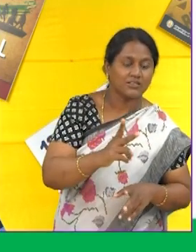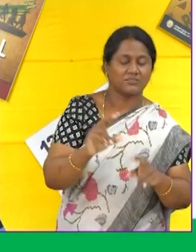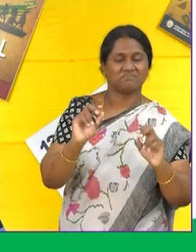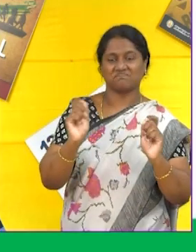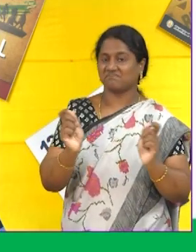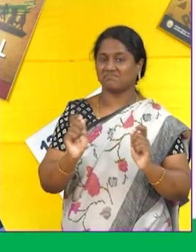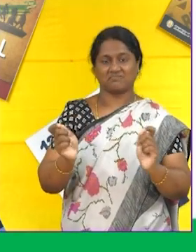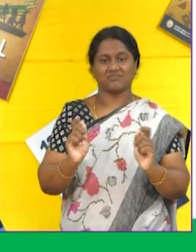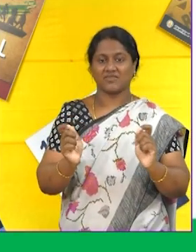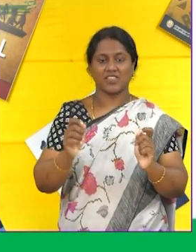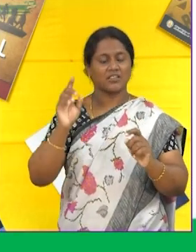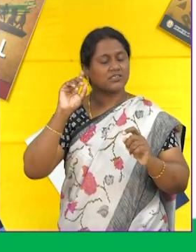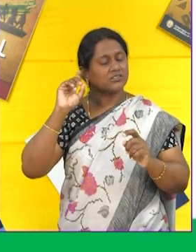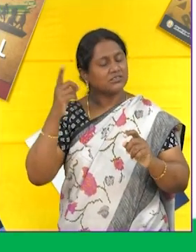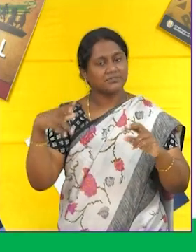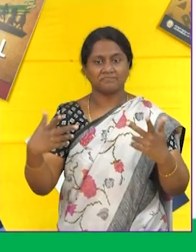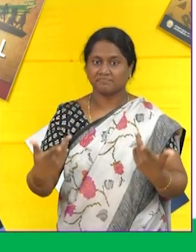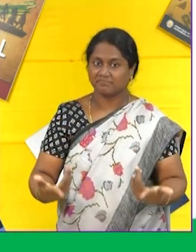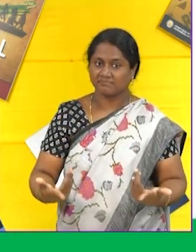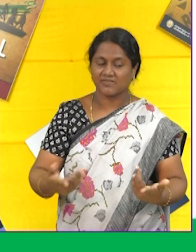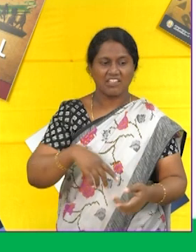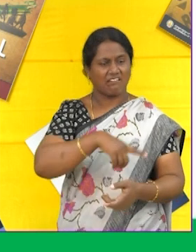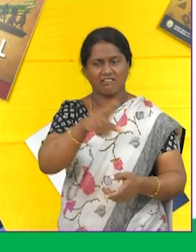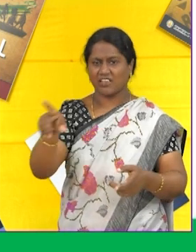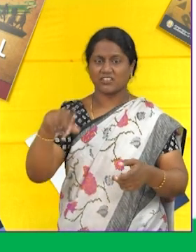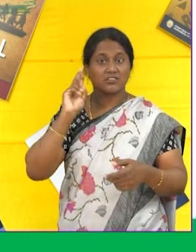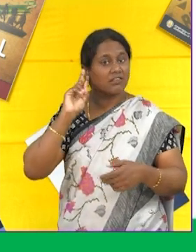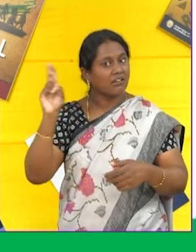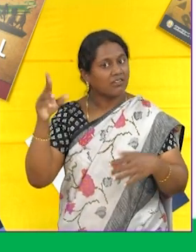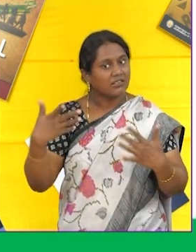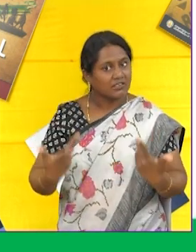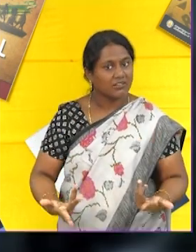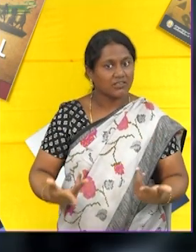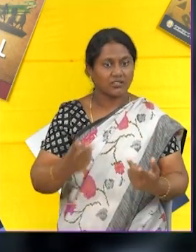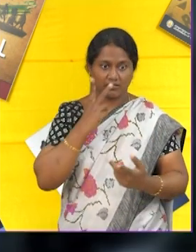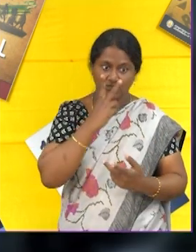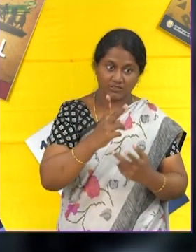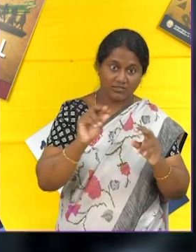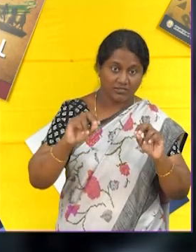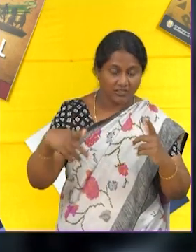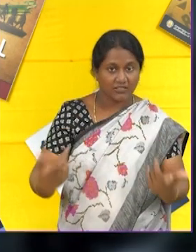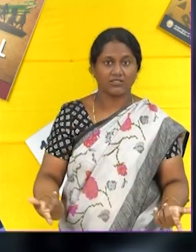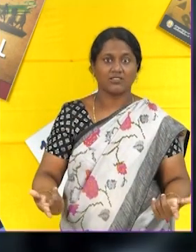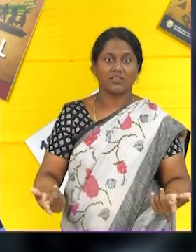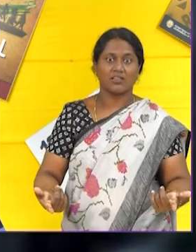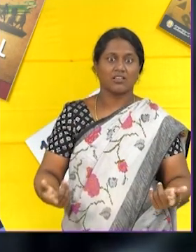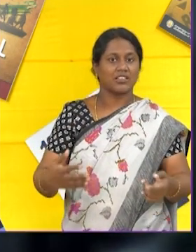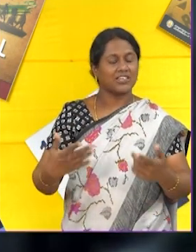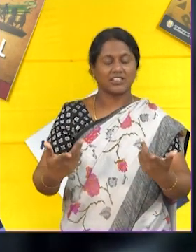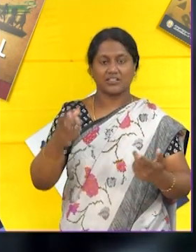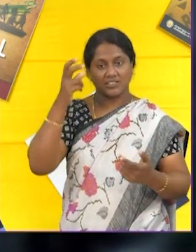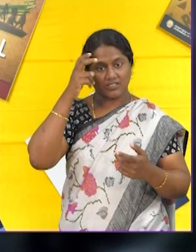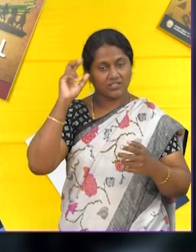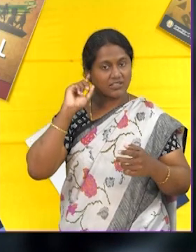தெர் வாஸ் நோ சவுண்டே இல்லை. நன் ஆஃப் அஸ் எவர் ஹர்ட் த கோஸ்ட் எகெயின். யாருமே திரும்ப அங்கே இந்த கோஸ்ட் சத்தம்